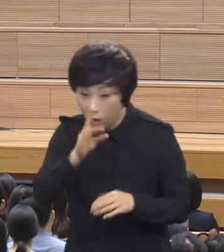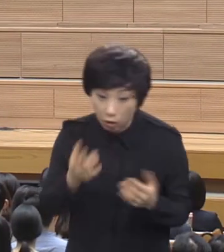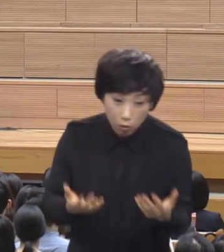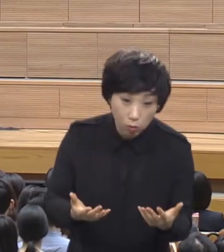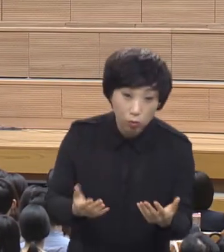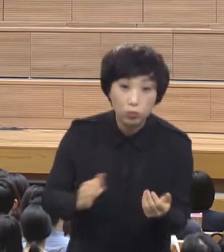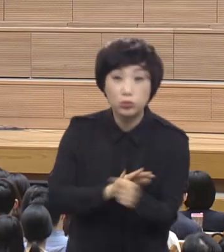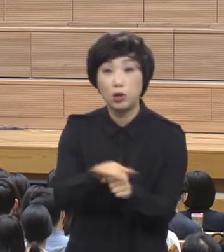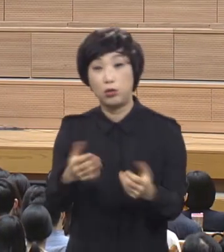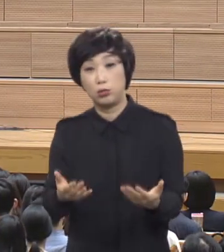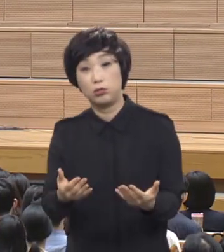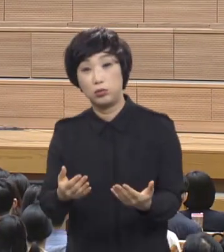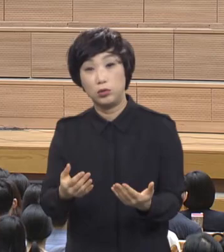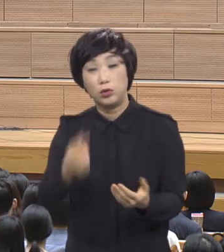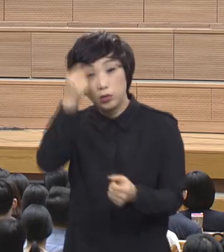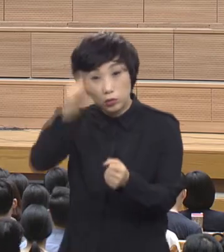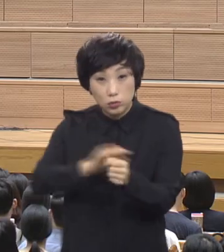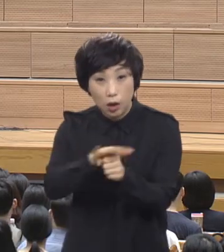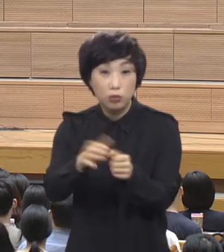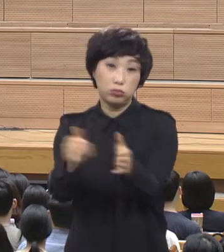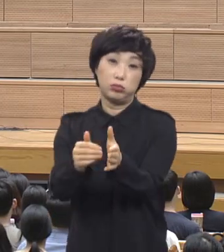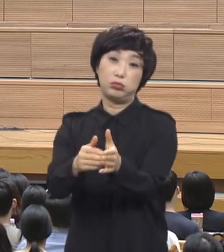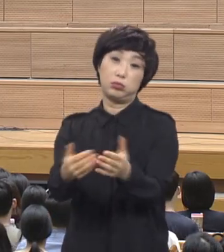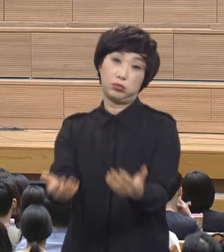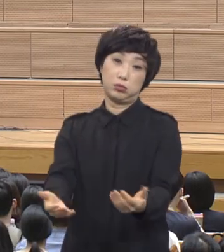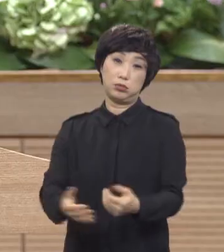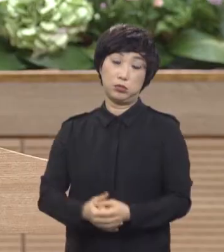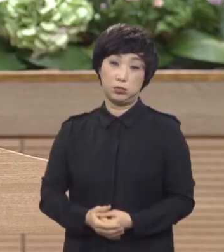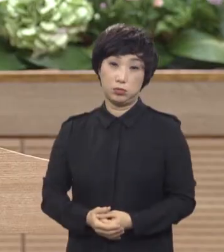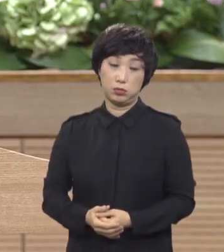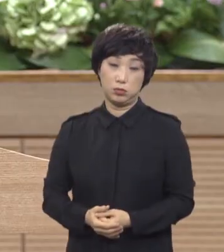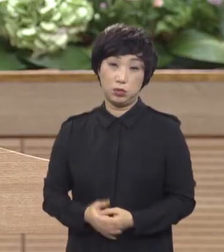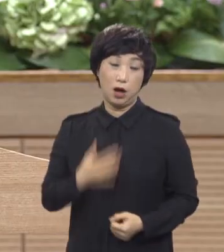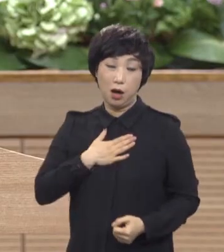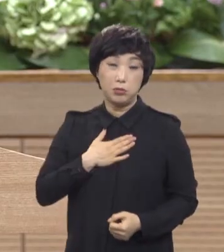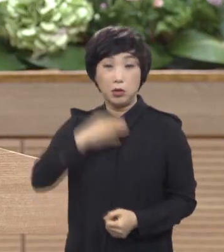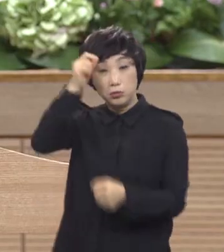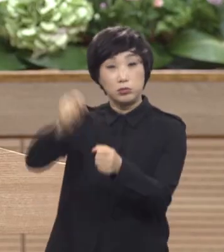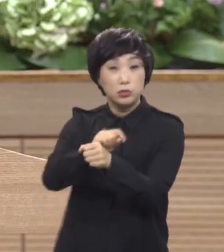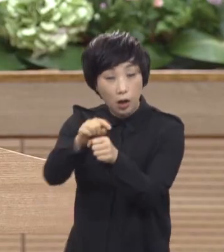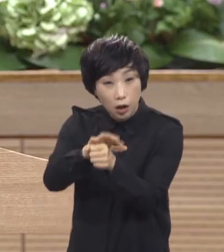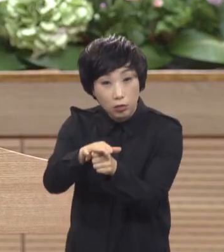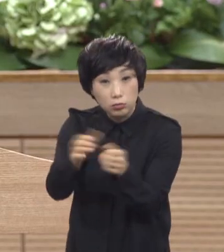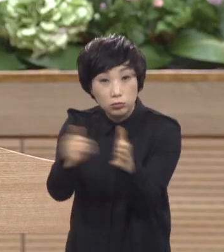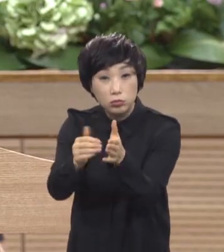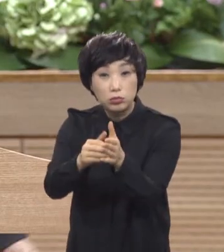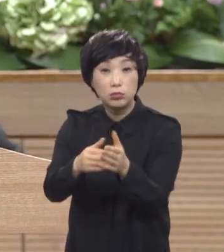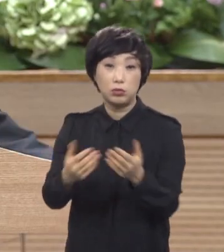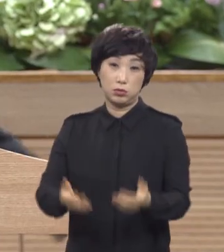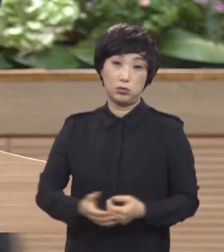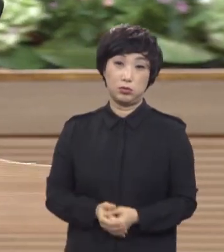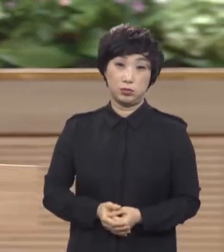사랑은 인정 애정에 불과하다 이 말이오 감정 파괴주의에 불과하다 이 말이오